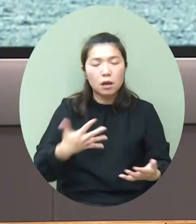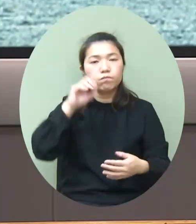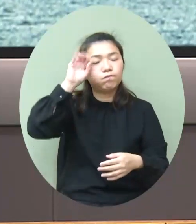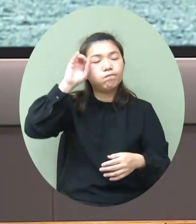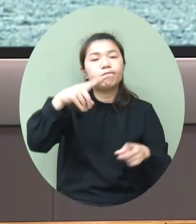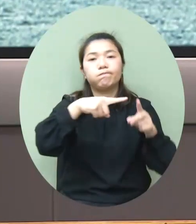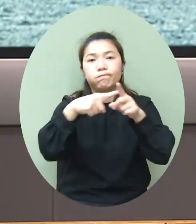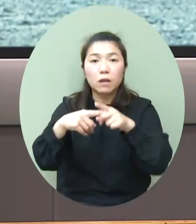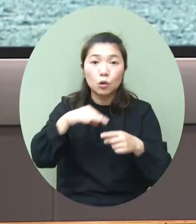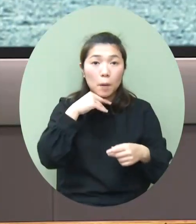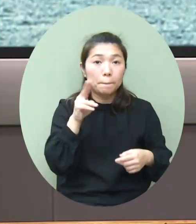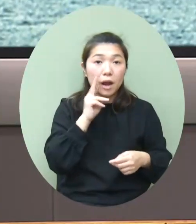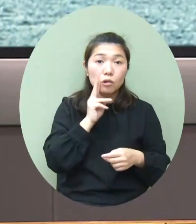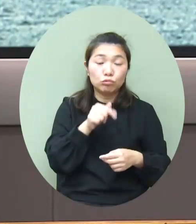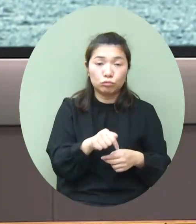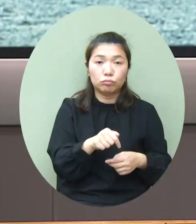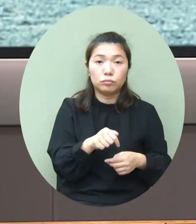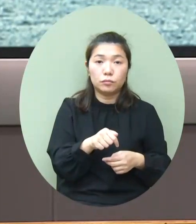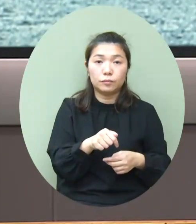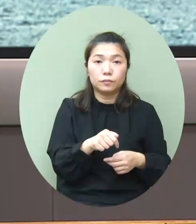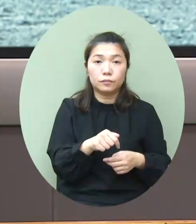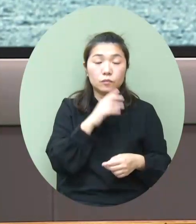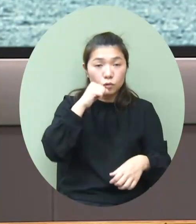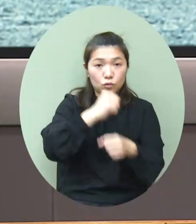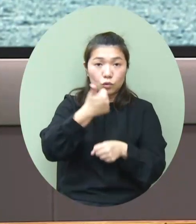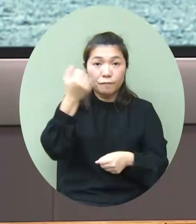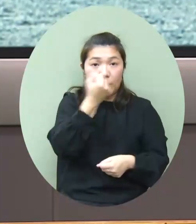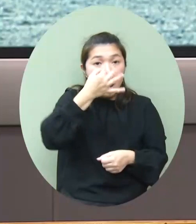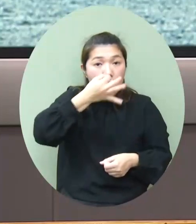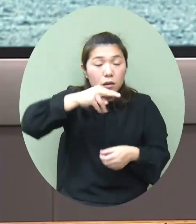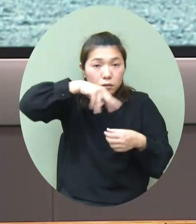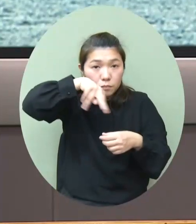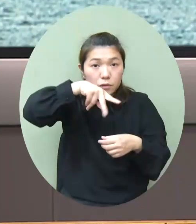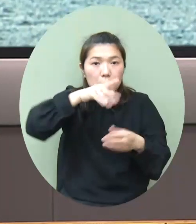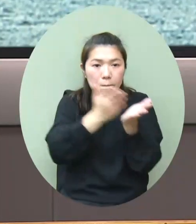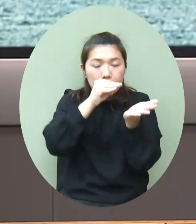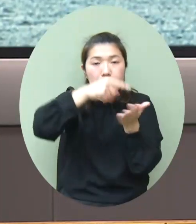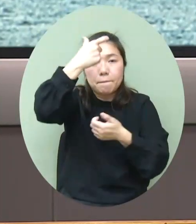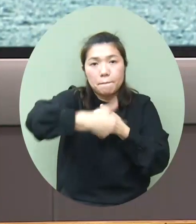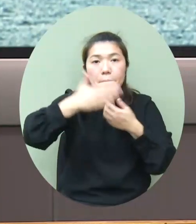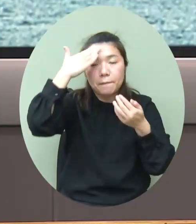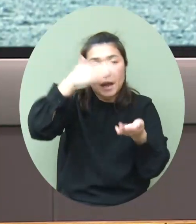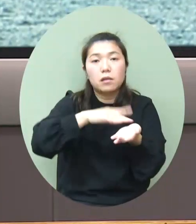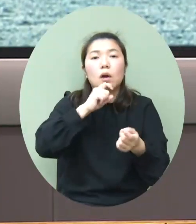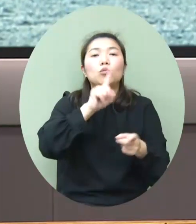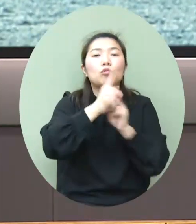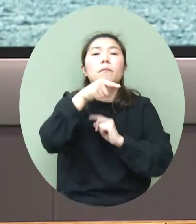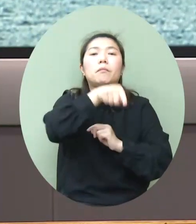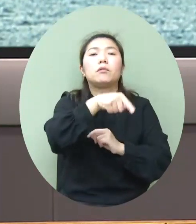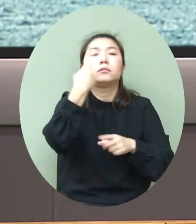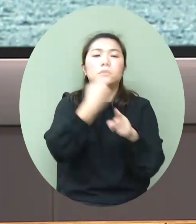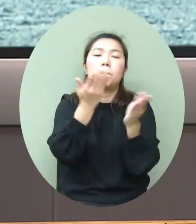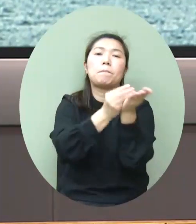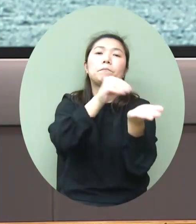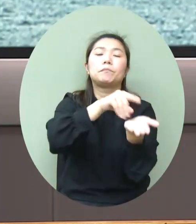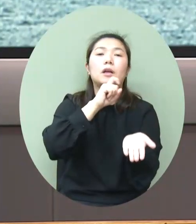以我们建议所有的市民，如果可以做快速抗原测试，如果是